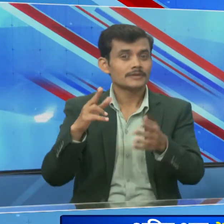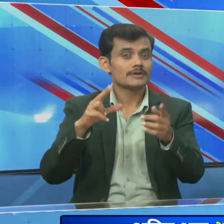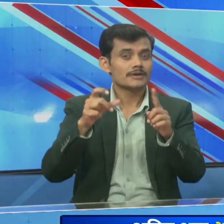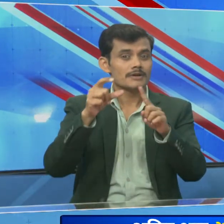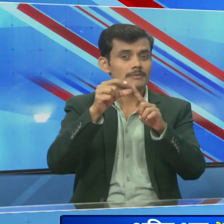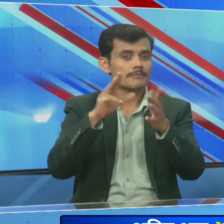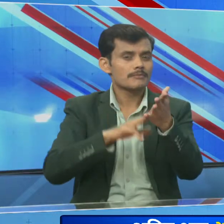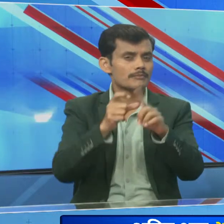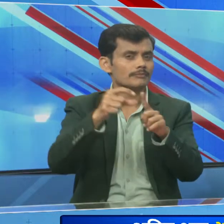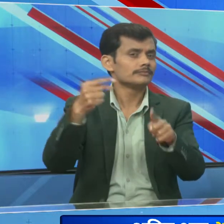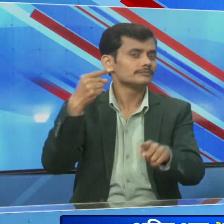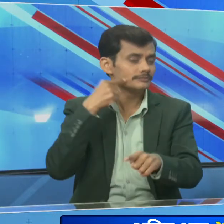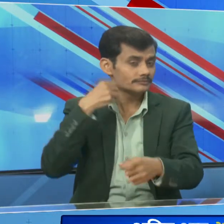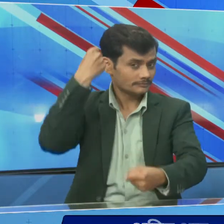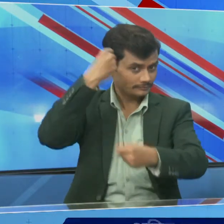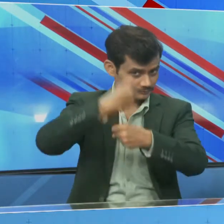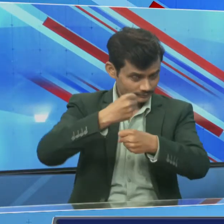सरकार ने